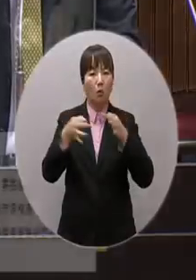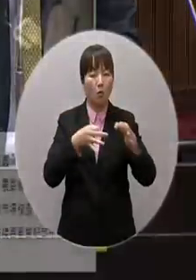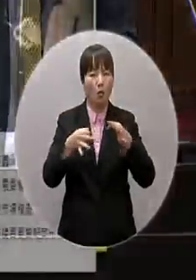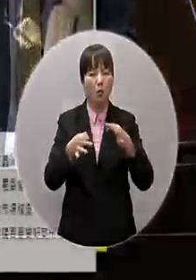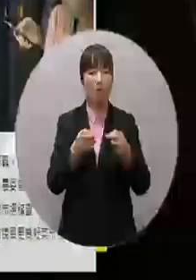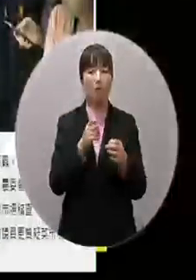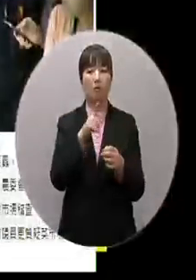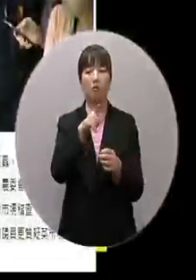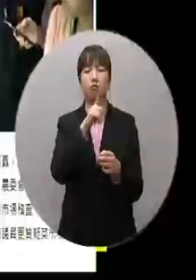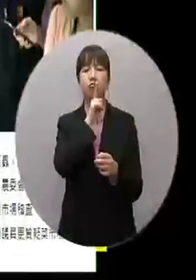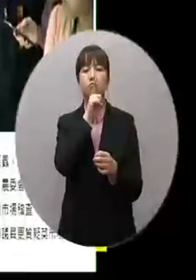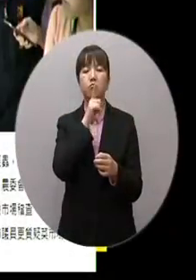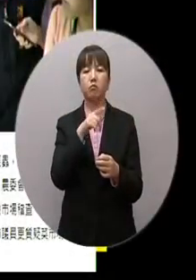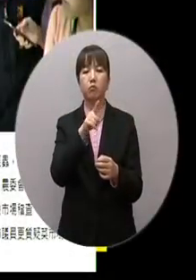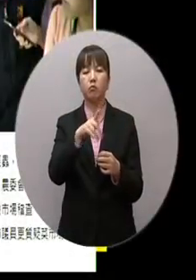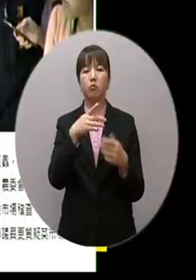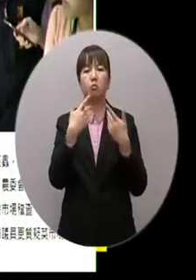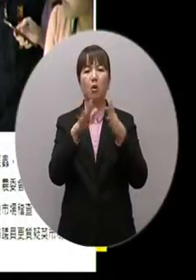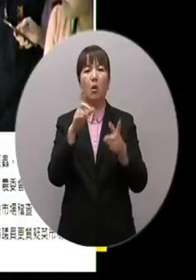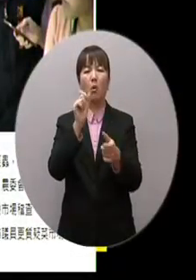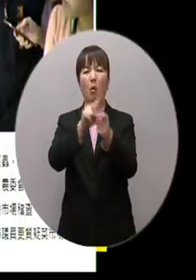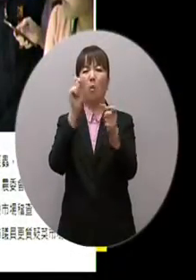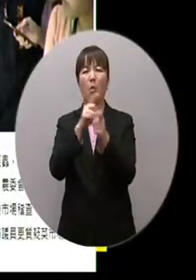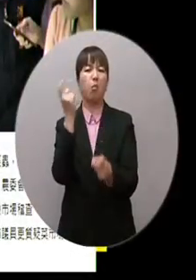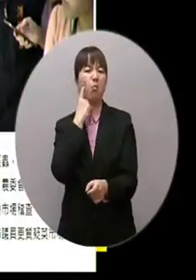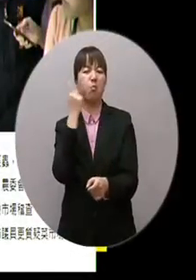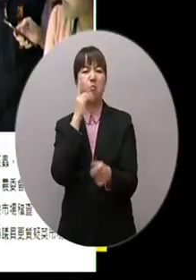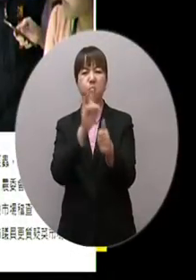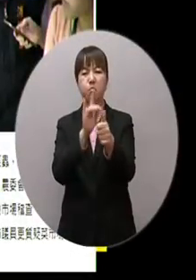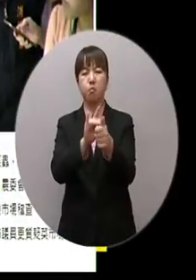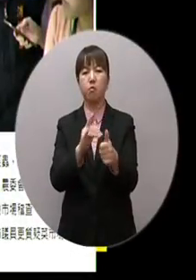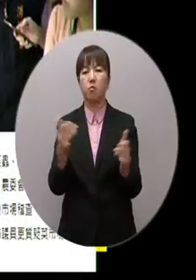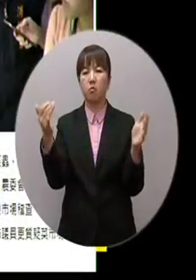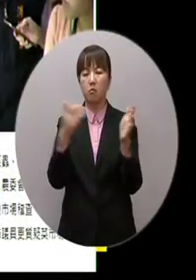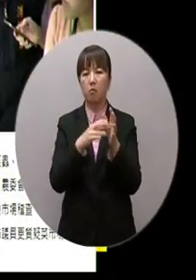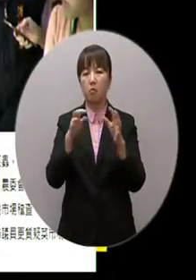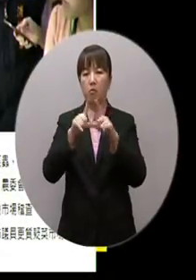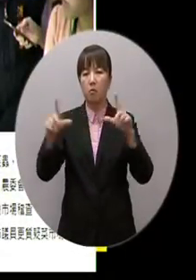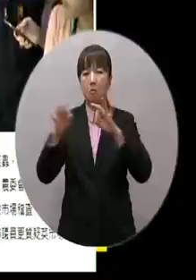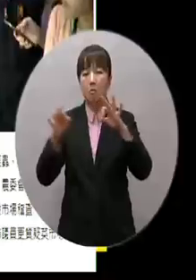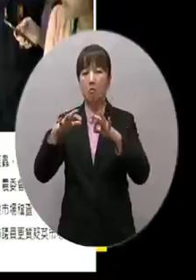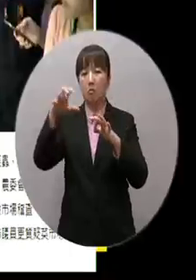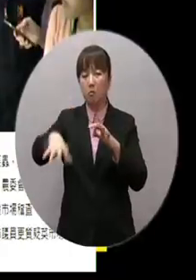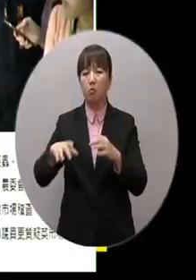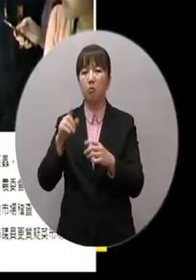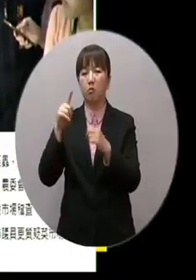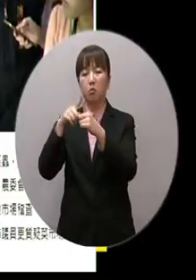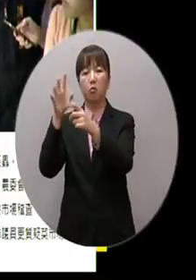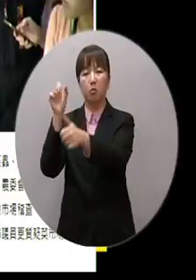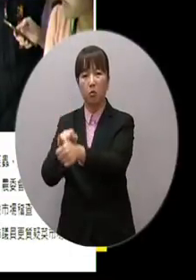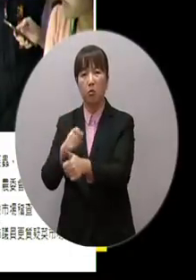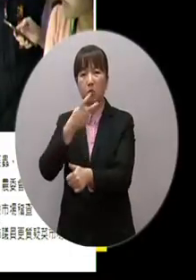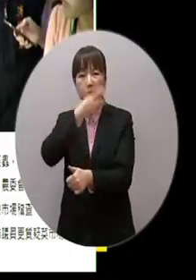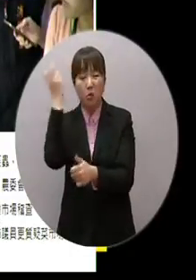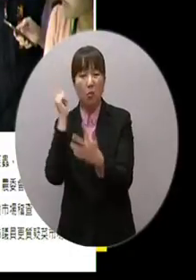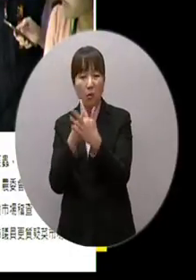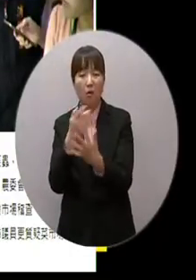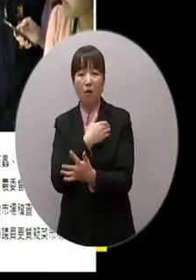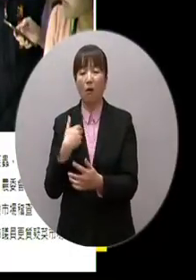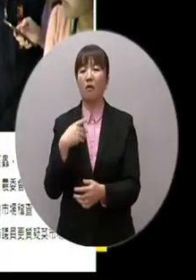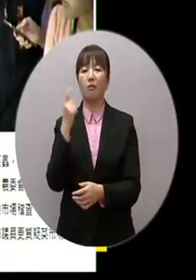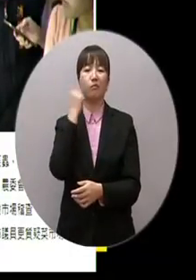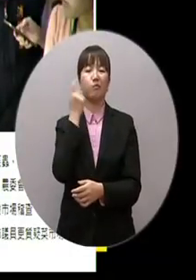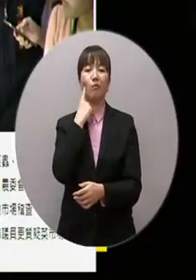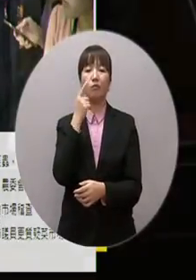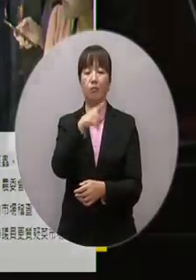妈妈们呛，不要再唬人了，到大卖场去抓，查得到才有鬼。